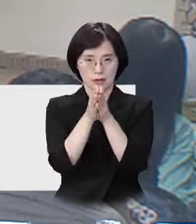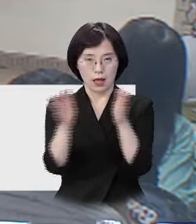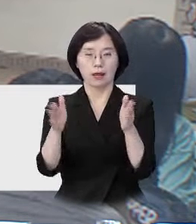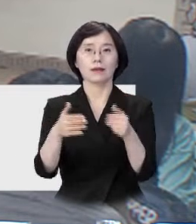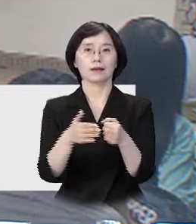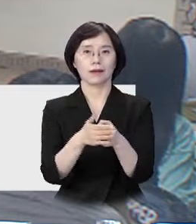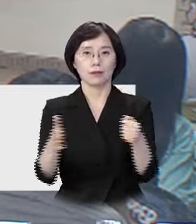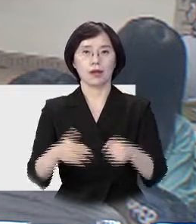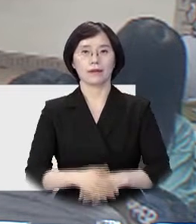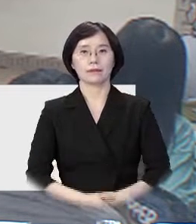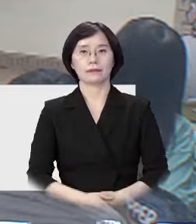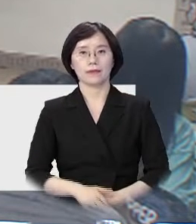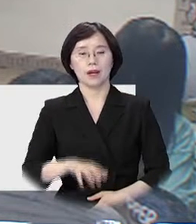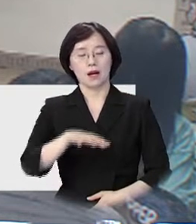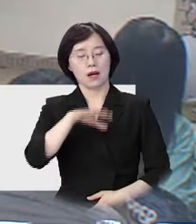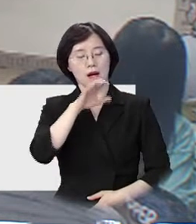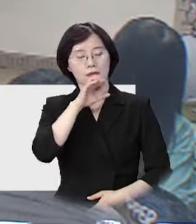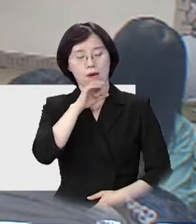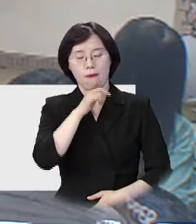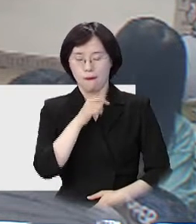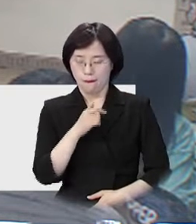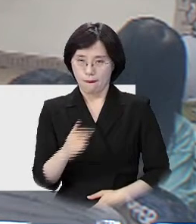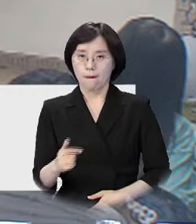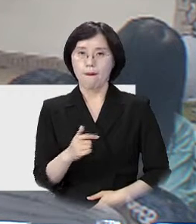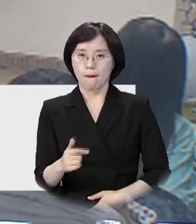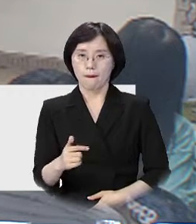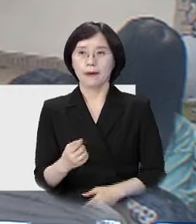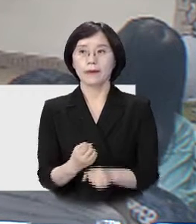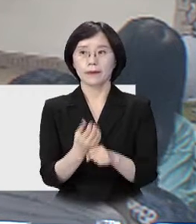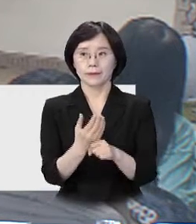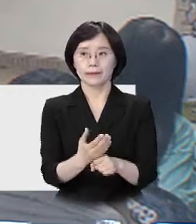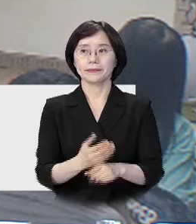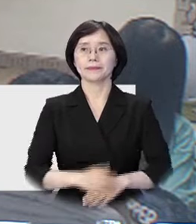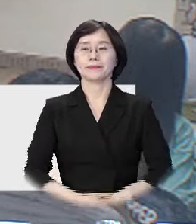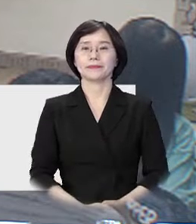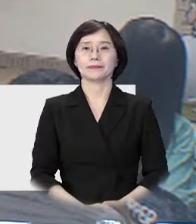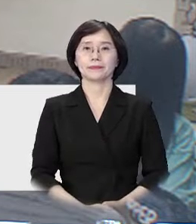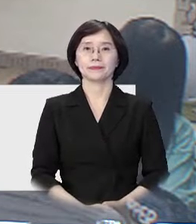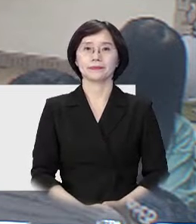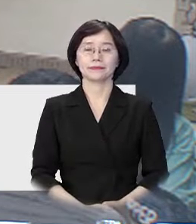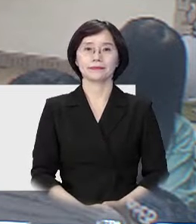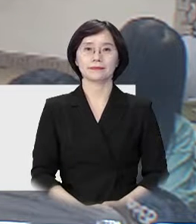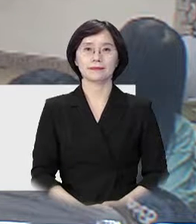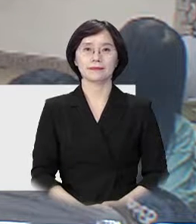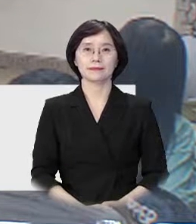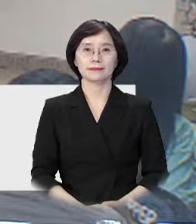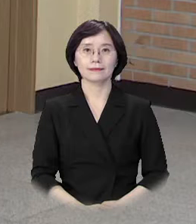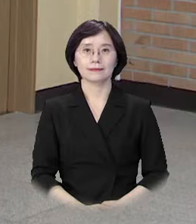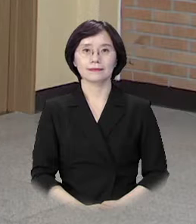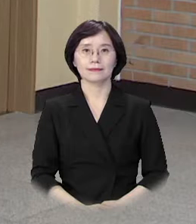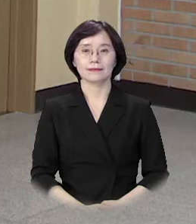시행하기 때문인데요. 반발이 만만치 않습니다. 한현호 기자의 보도입니다.